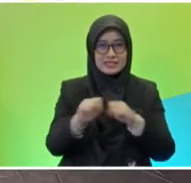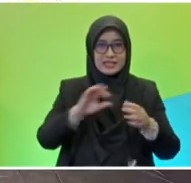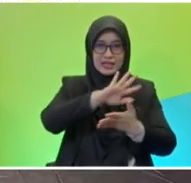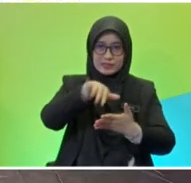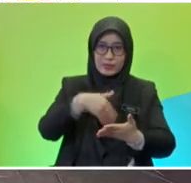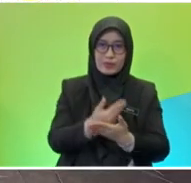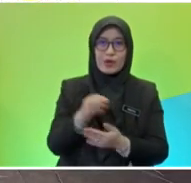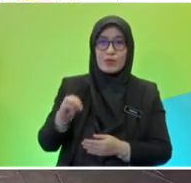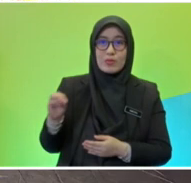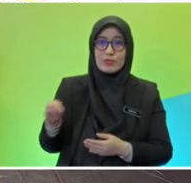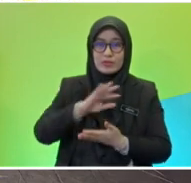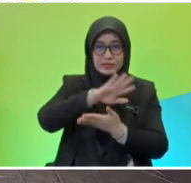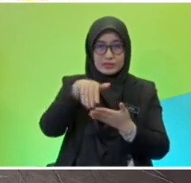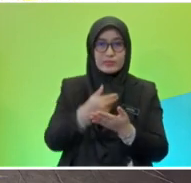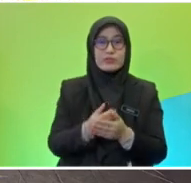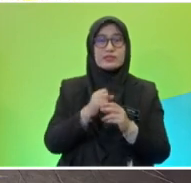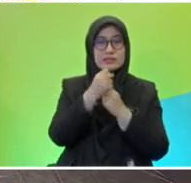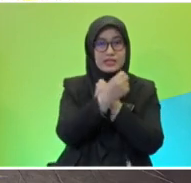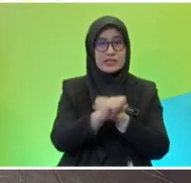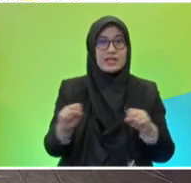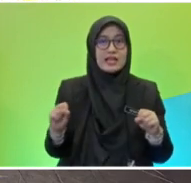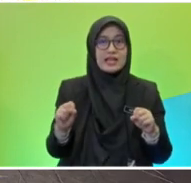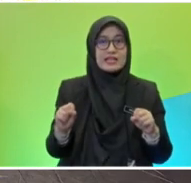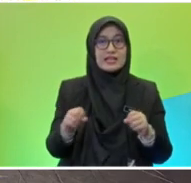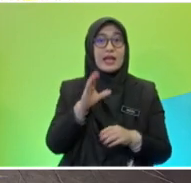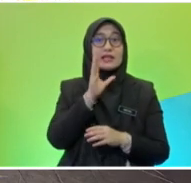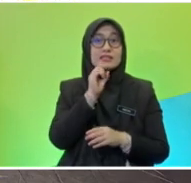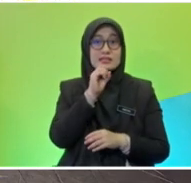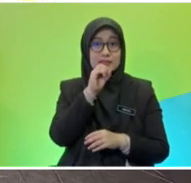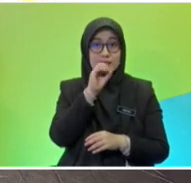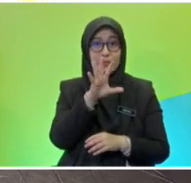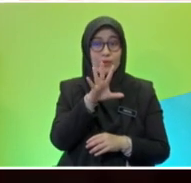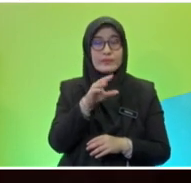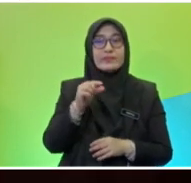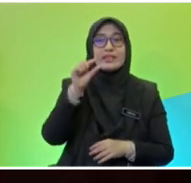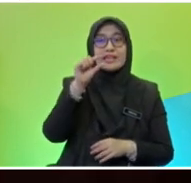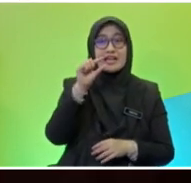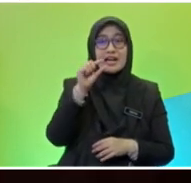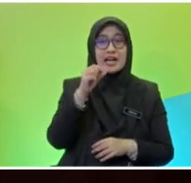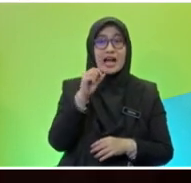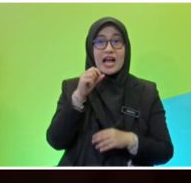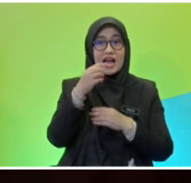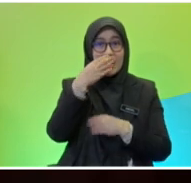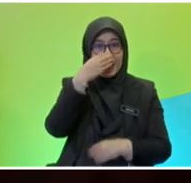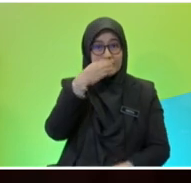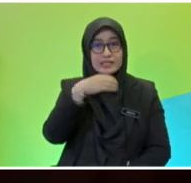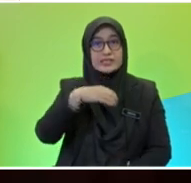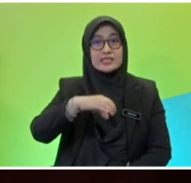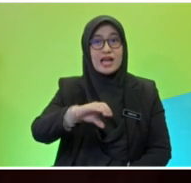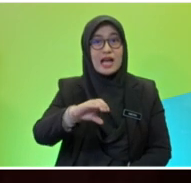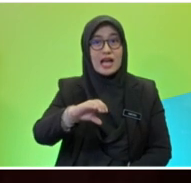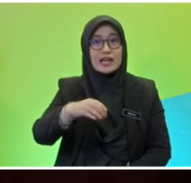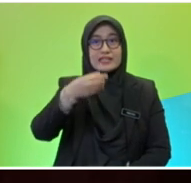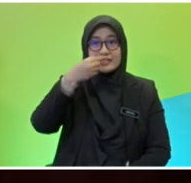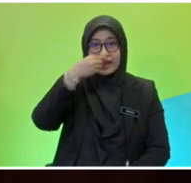sedia. Okey. Okey, mari kita sebut sama-sama. Gajah. Gajah. Yang kedua 4 kaki kan? Betul.